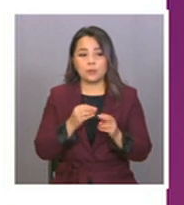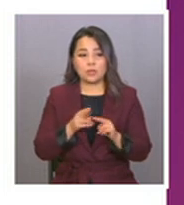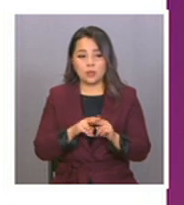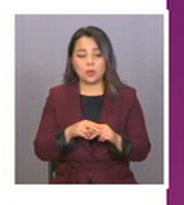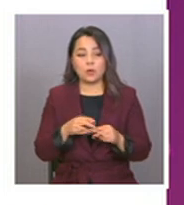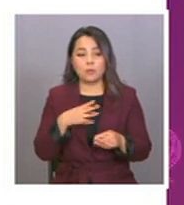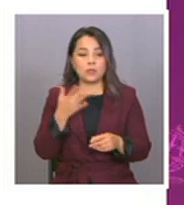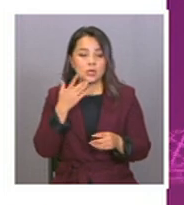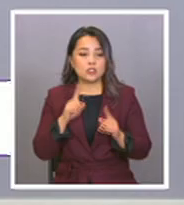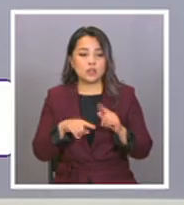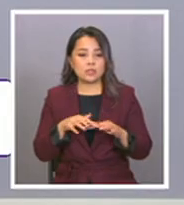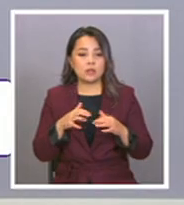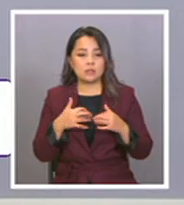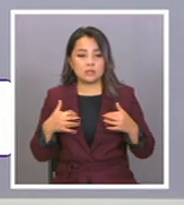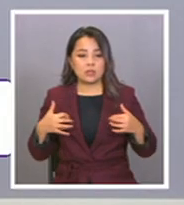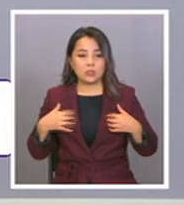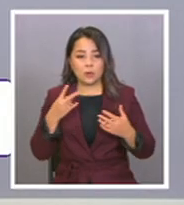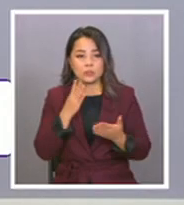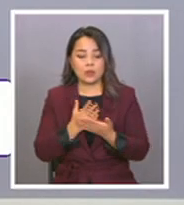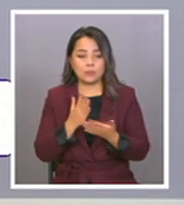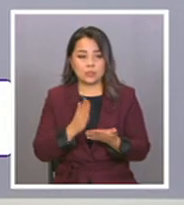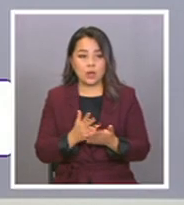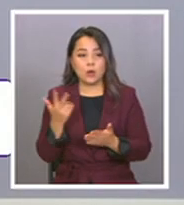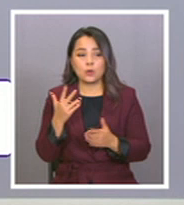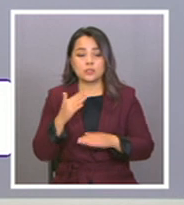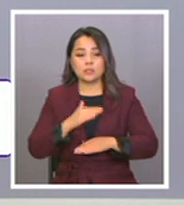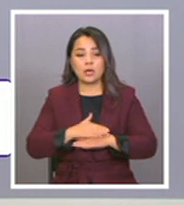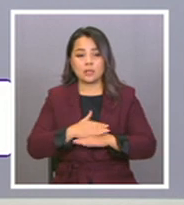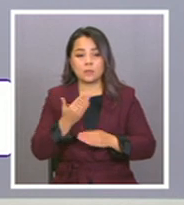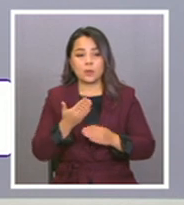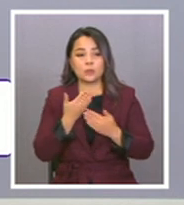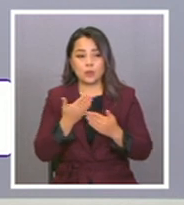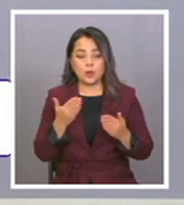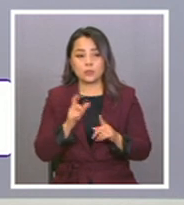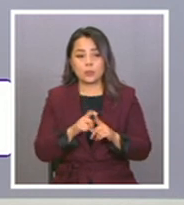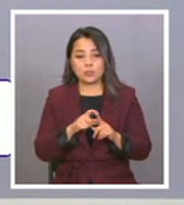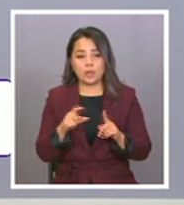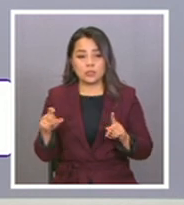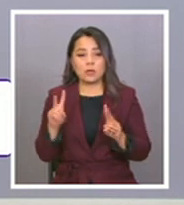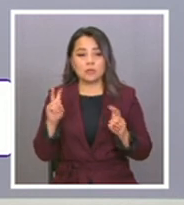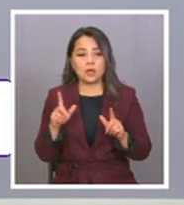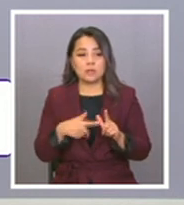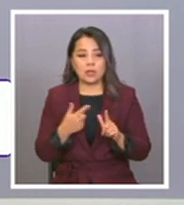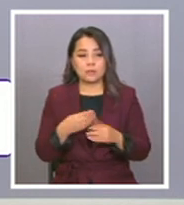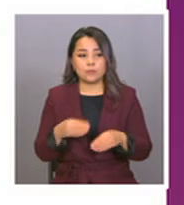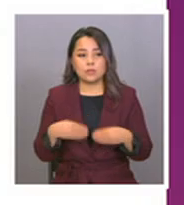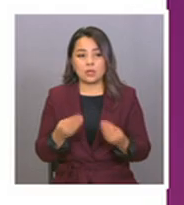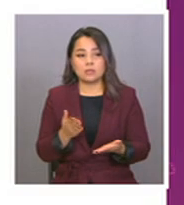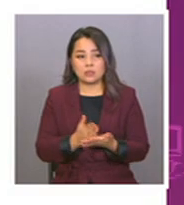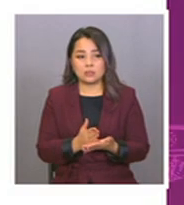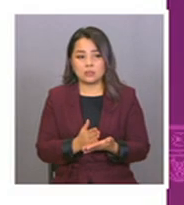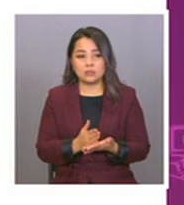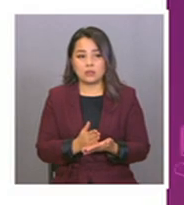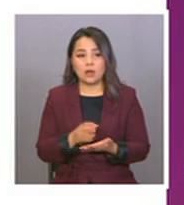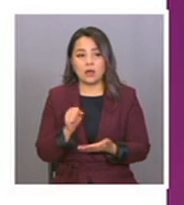жиі орналасқан. 3-ші тәртіп бойынша соңғы сөйлемде түрдің атауы беріледі.